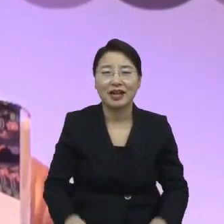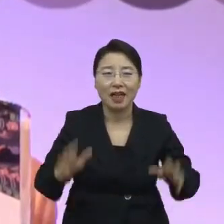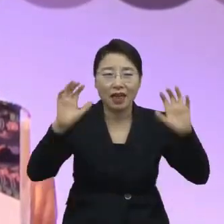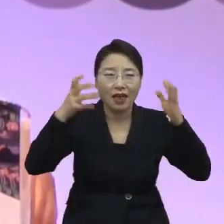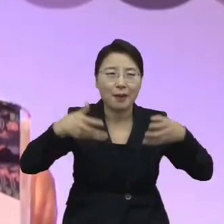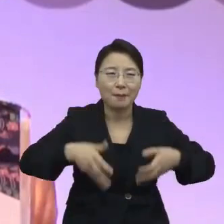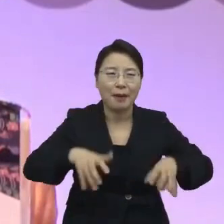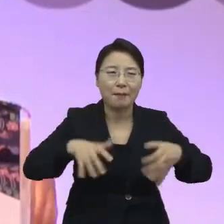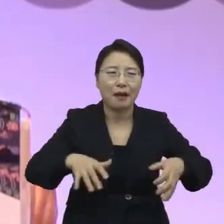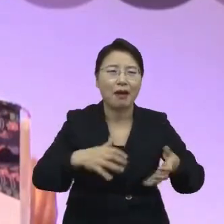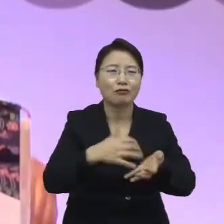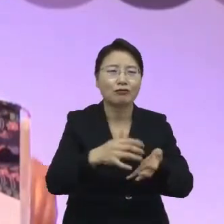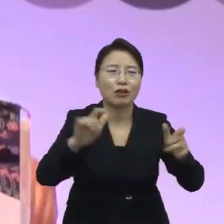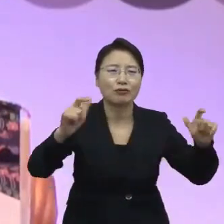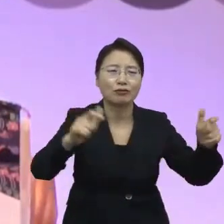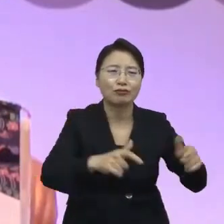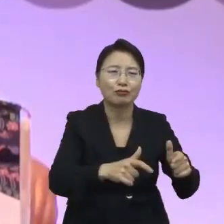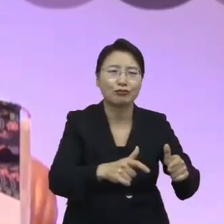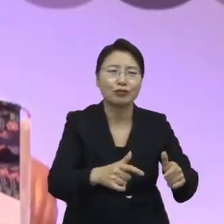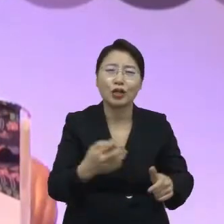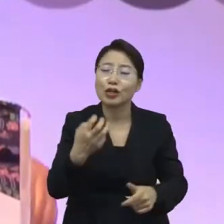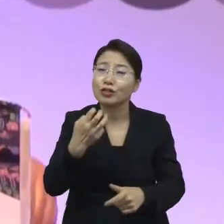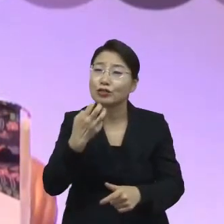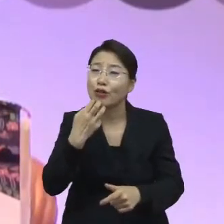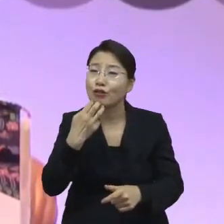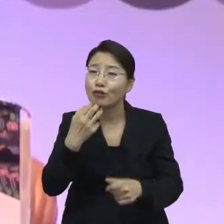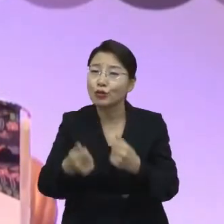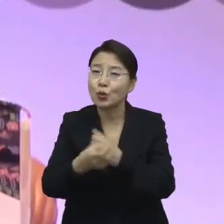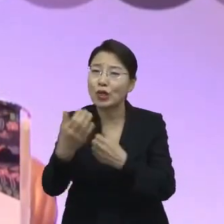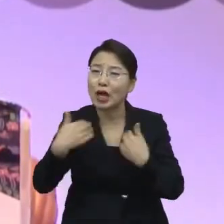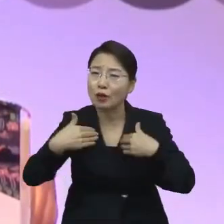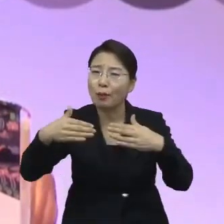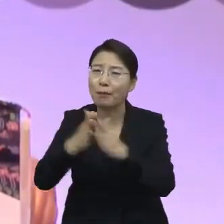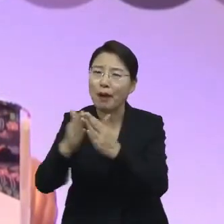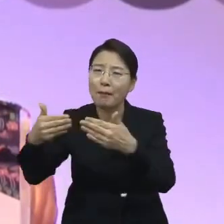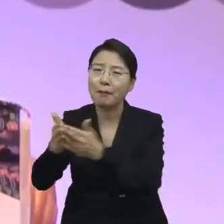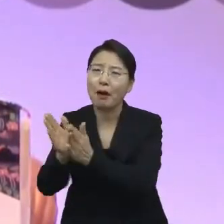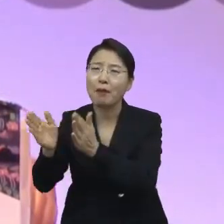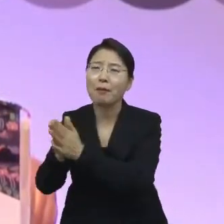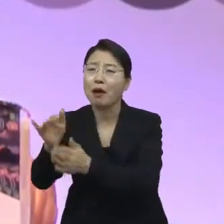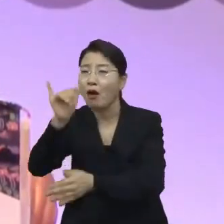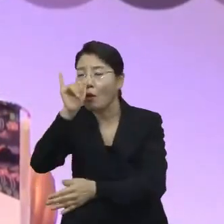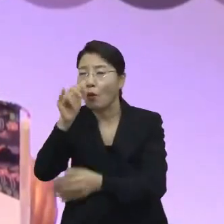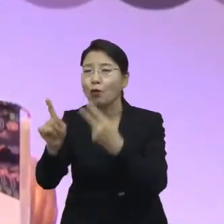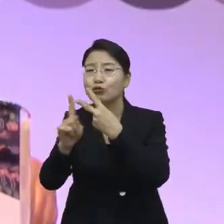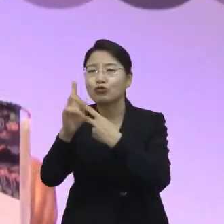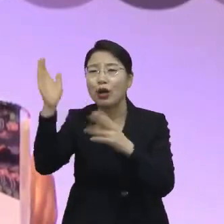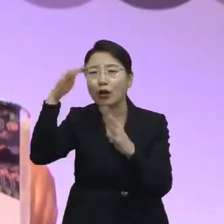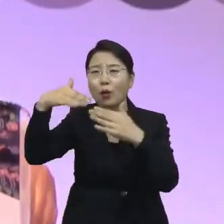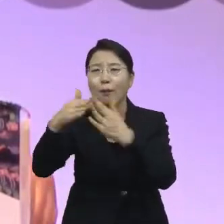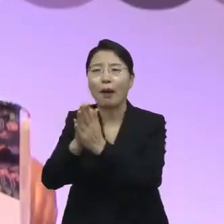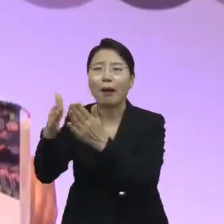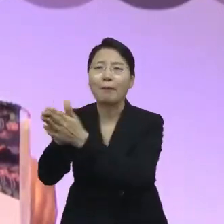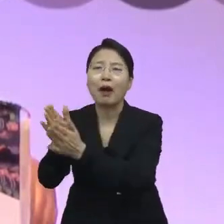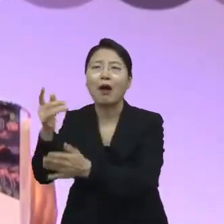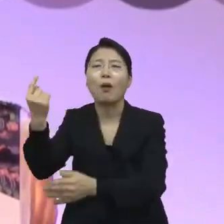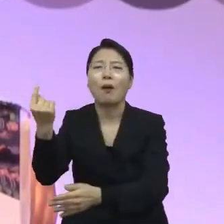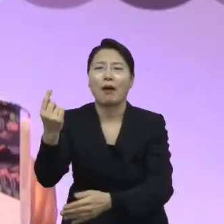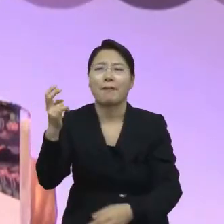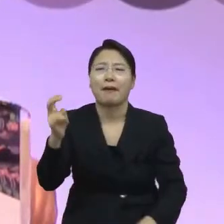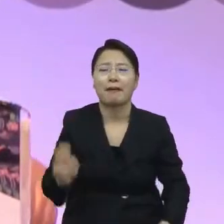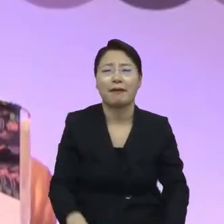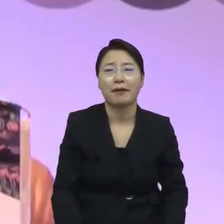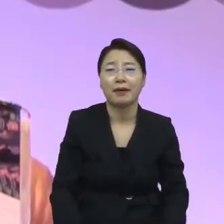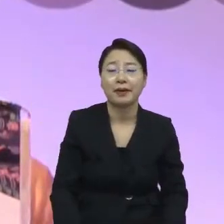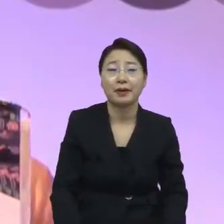문제 때문에 아마 서울도 초등학교 폐교가 시작이 될 겁니다. 중학교 폐교도 시작이 될 겁니다.